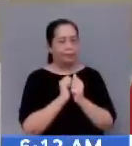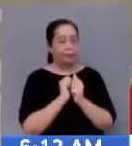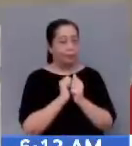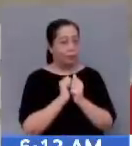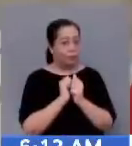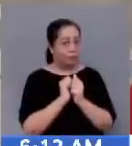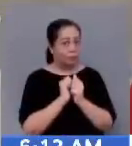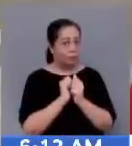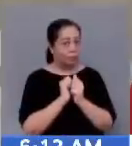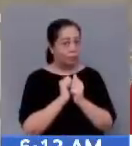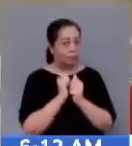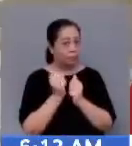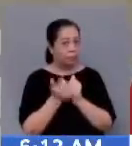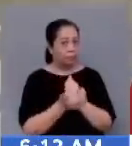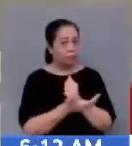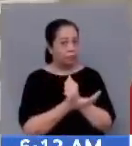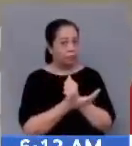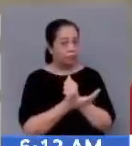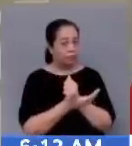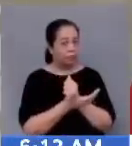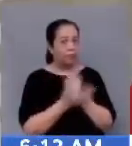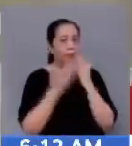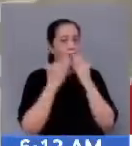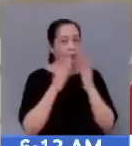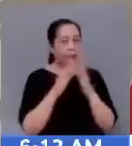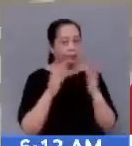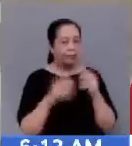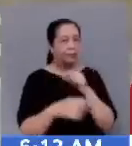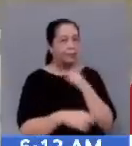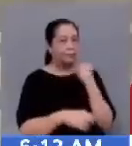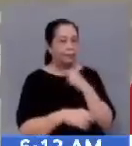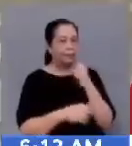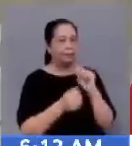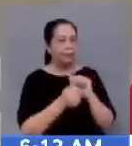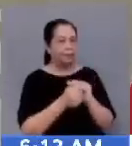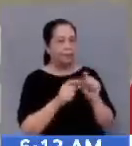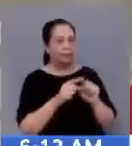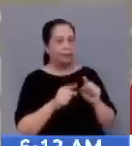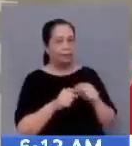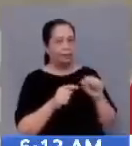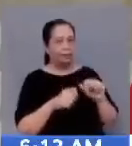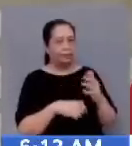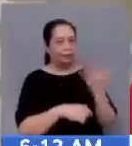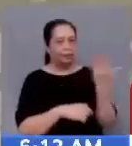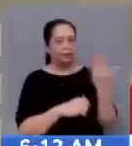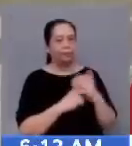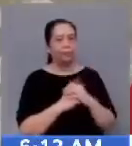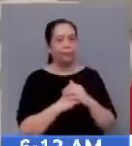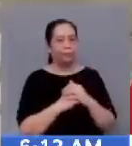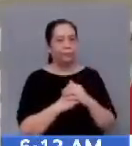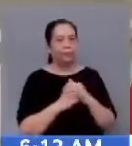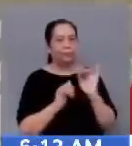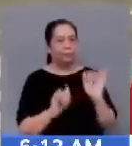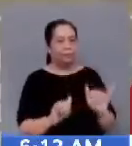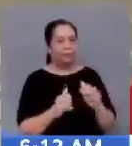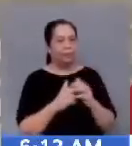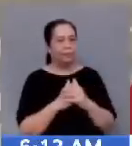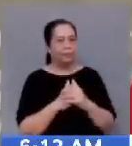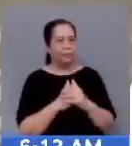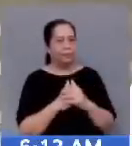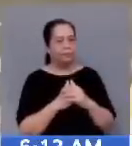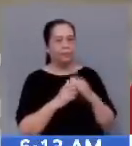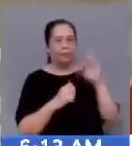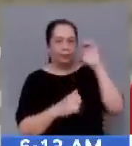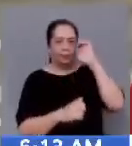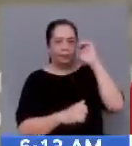Nananawagan si Father po tayo. Maraming salamat din po kay Father na kasama rin po natin ngayong umaga. Yan po si Engineer Elpidio Jesus Avena